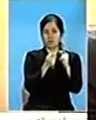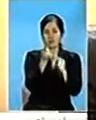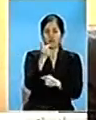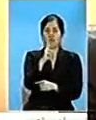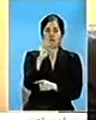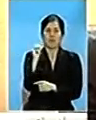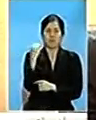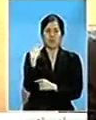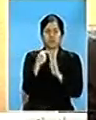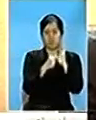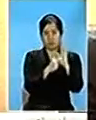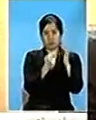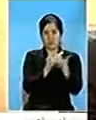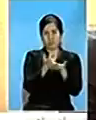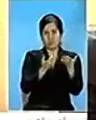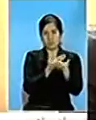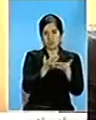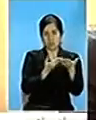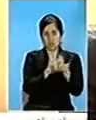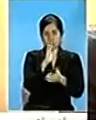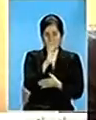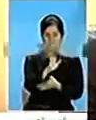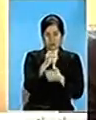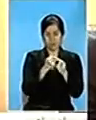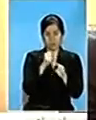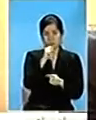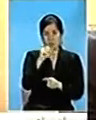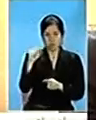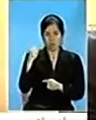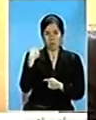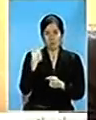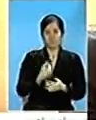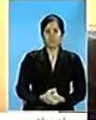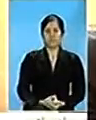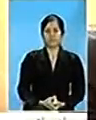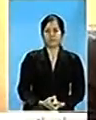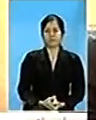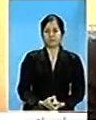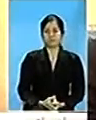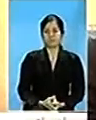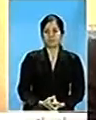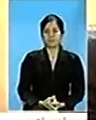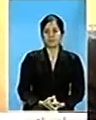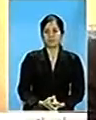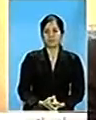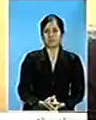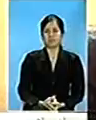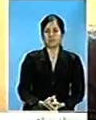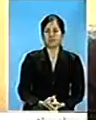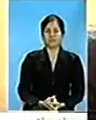ำสู่การพิจารณาของสภาพัฒนาสภาผู้แทนราษฎรสภาผู้แทนราษฎรผู้สภาผู้แทนราษฎรต่อ